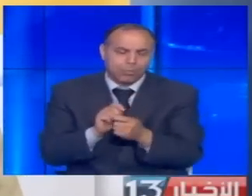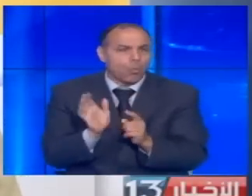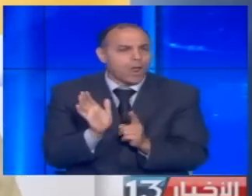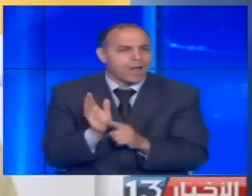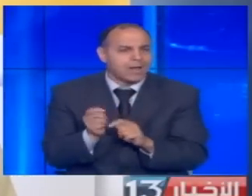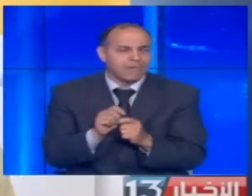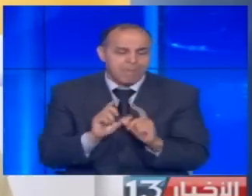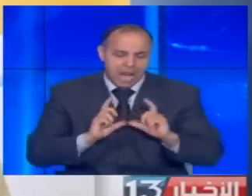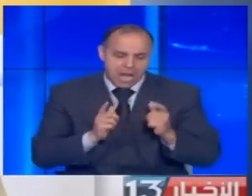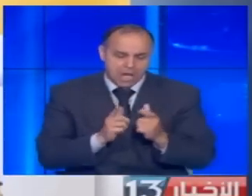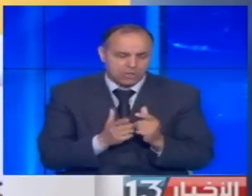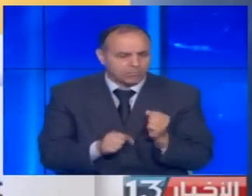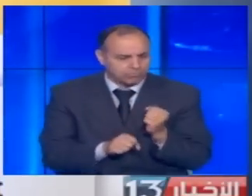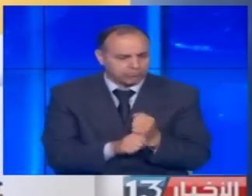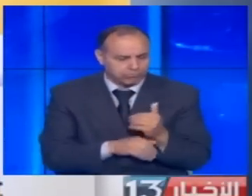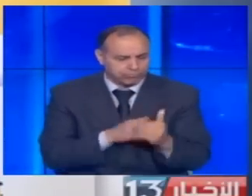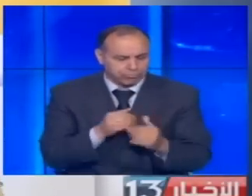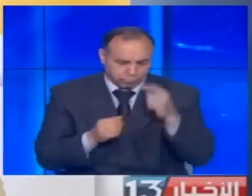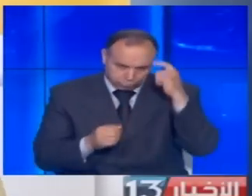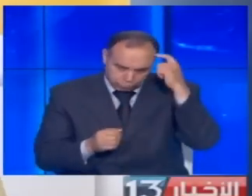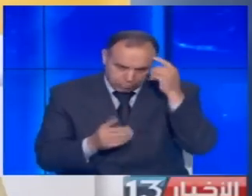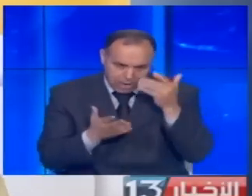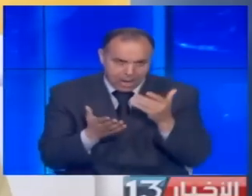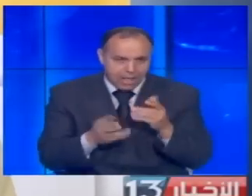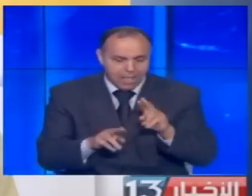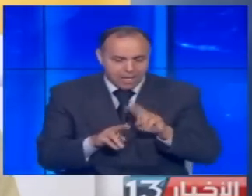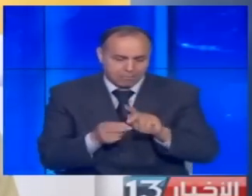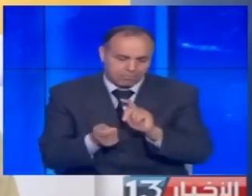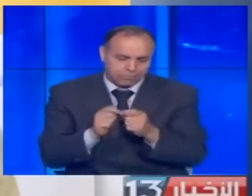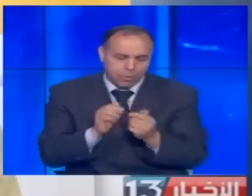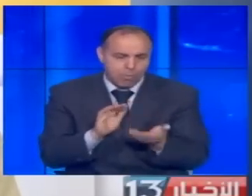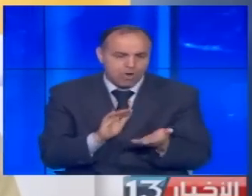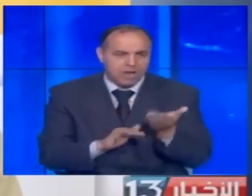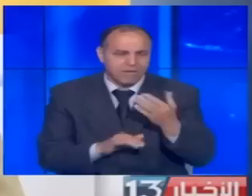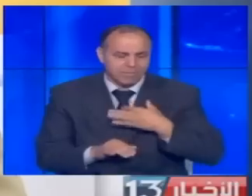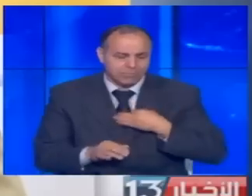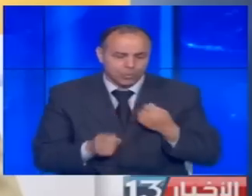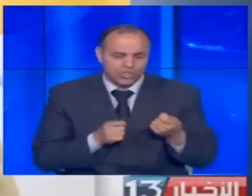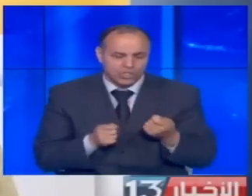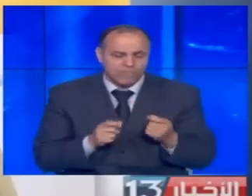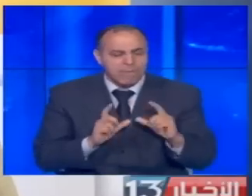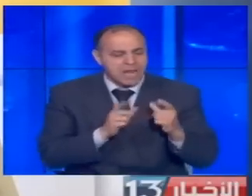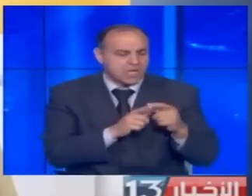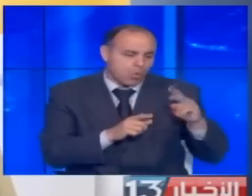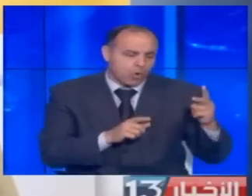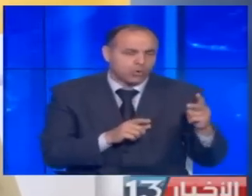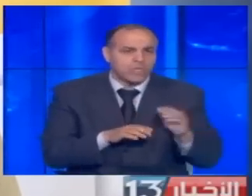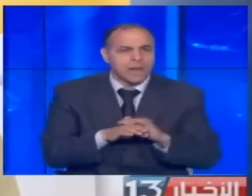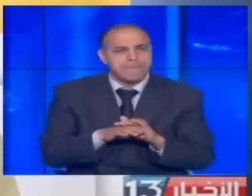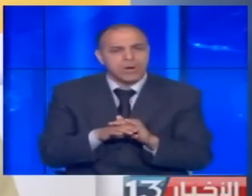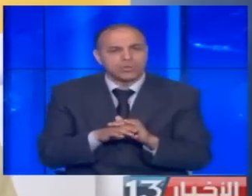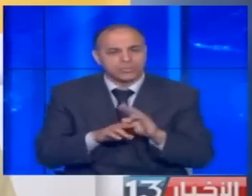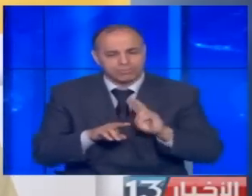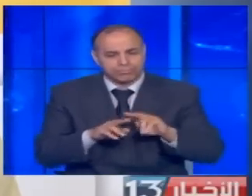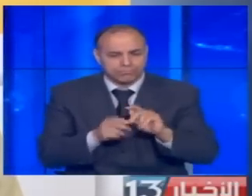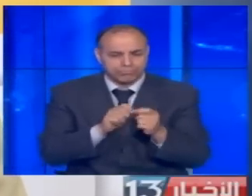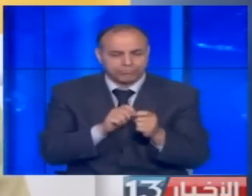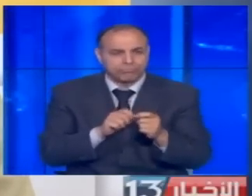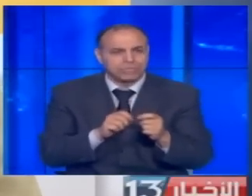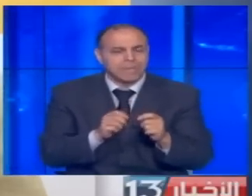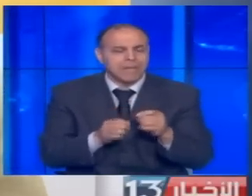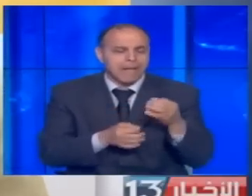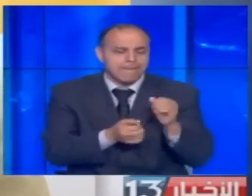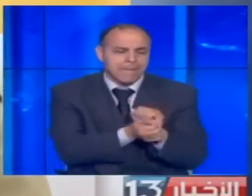لجنه حاليا قاده تنظر في تنقيح مجال المرافعات المدنيه والتجاريه ولجنه اخرى تنظر في مجالات تنقيح مش انه الاجراءات